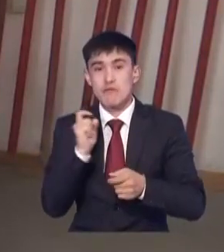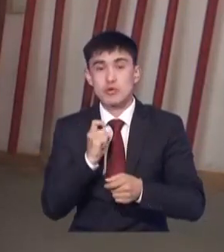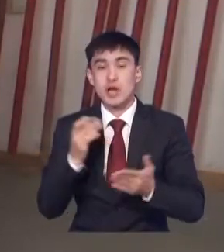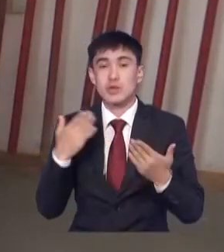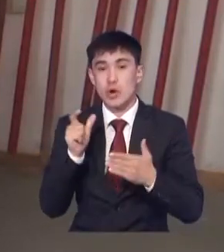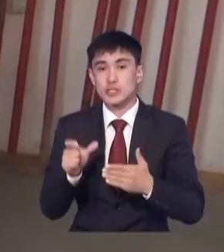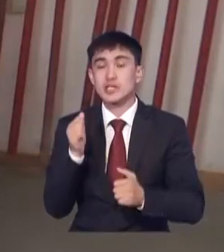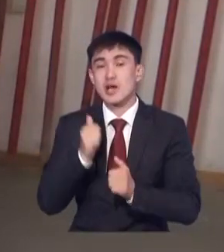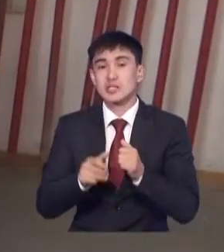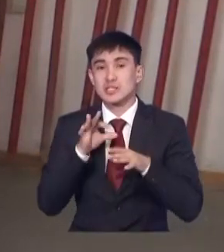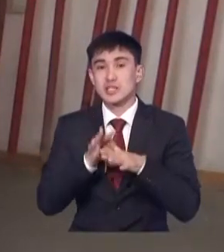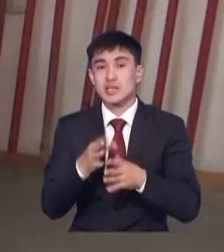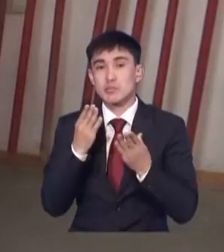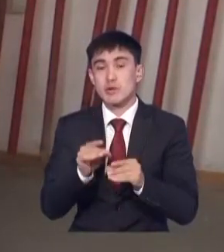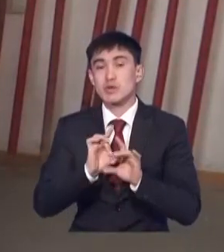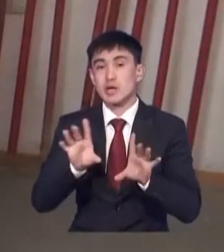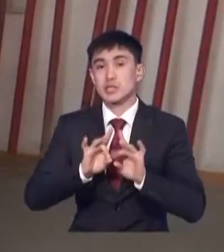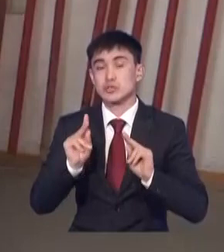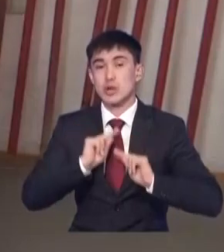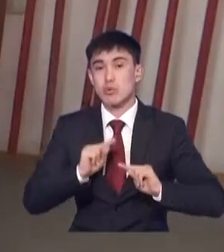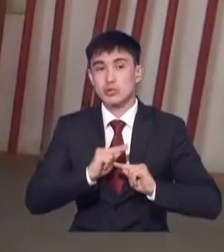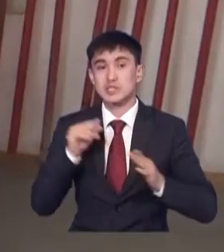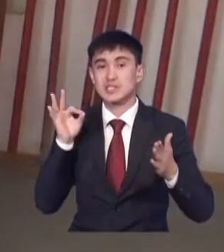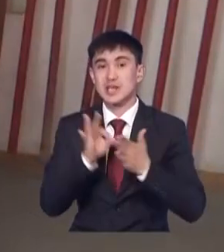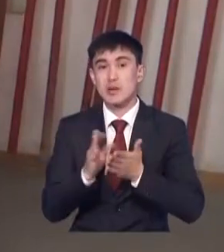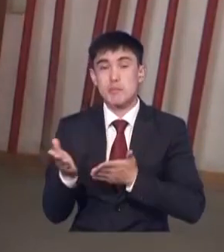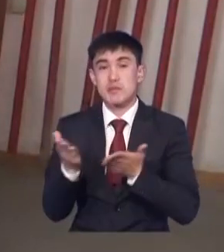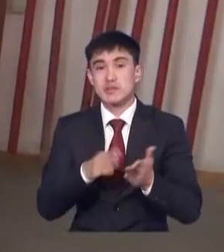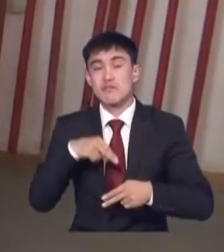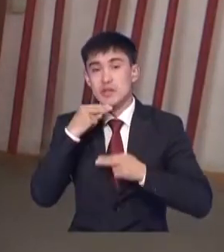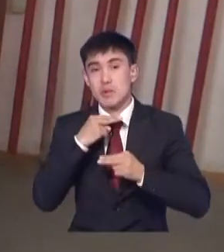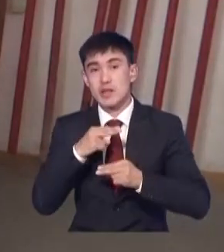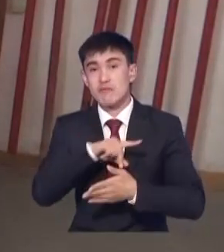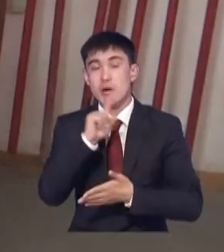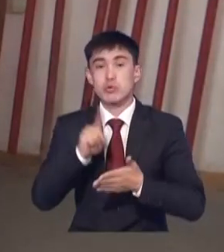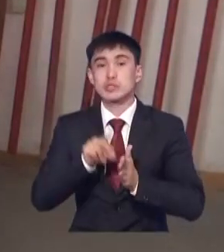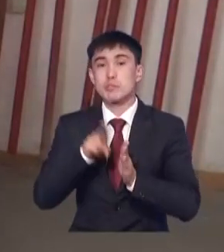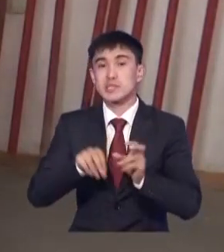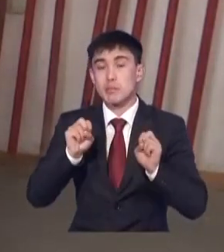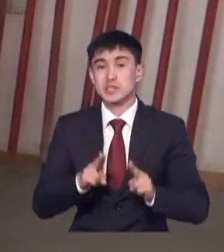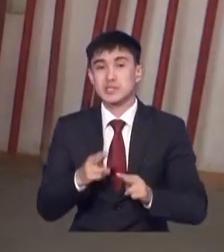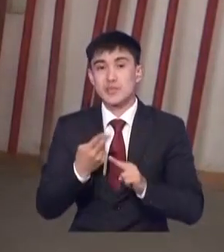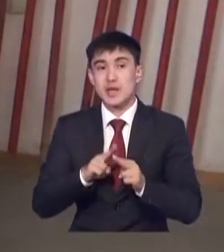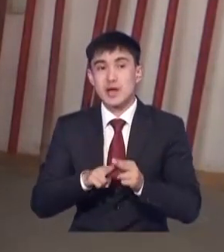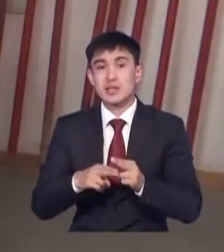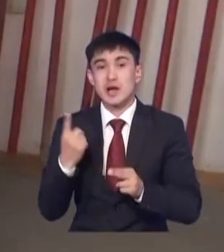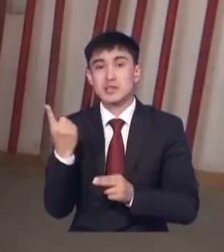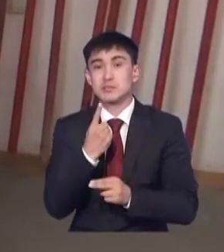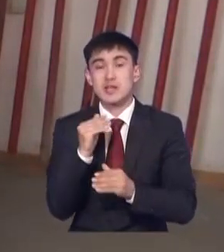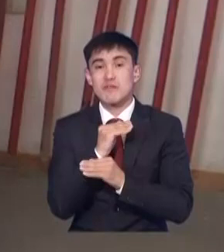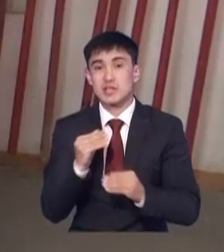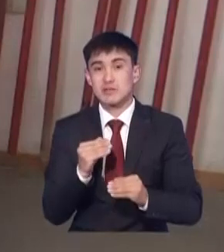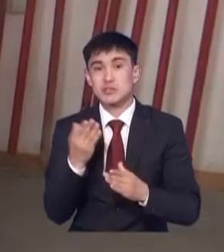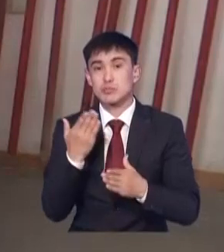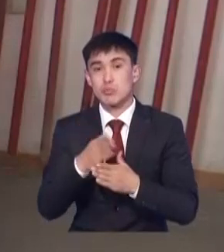отдыхающие, ежедневно проводится агитационная работа с целью привлечения их внимания к вопросам безопасности. Это является одним из